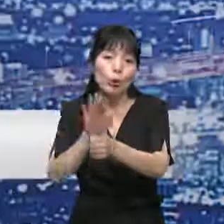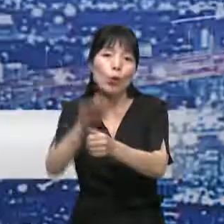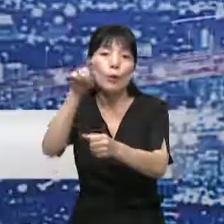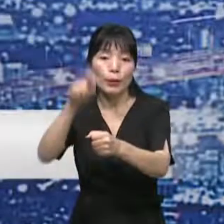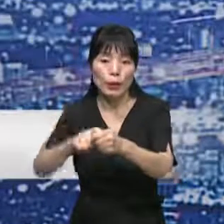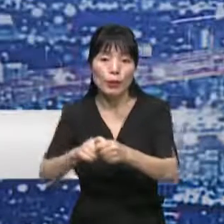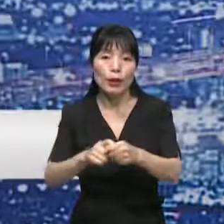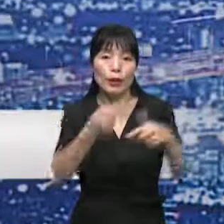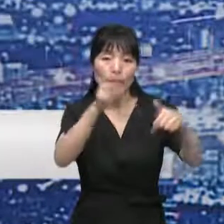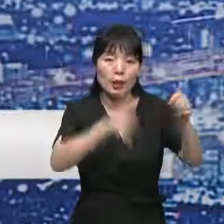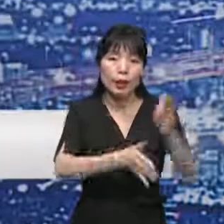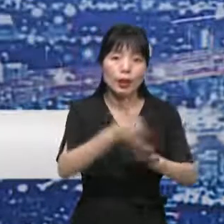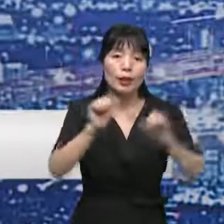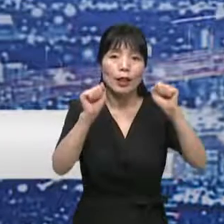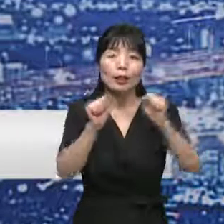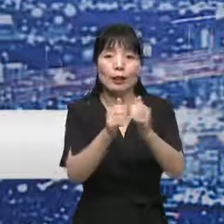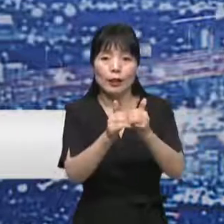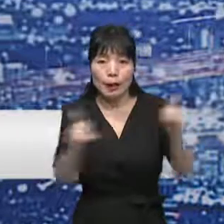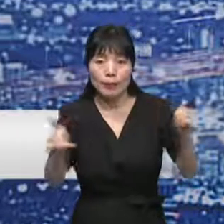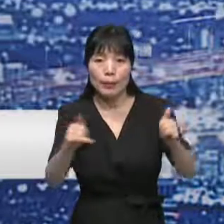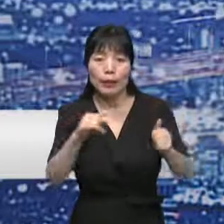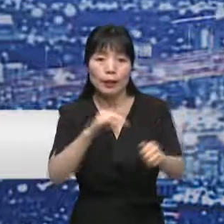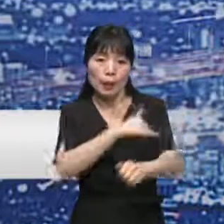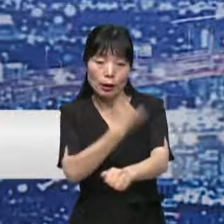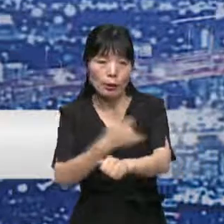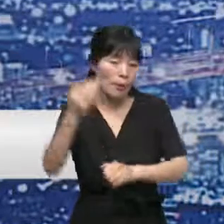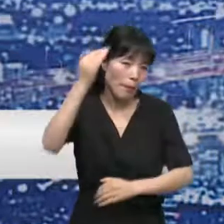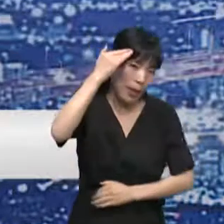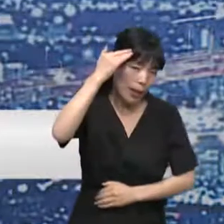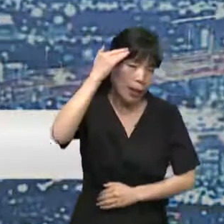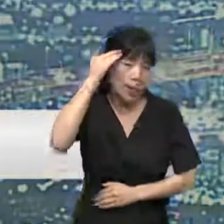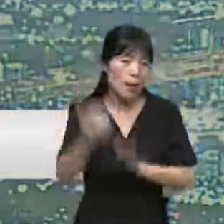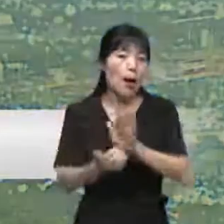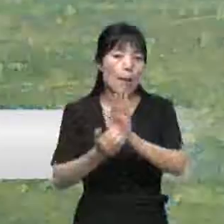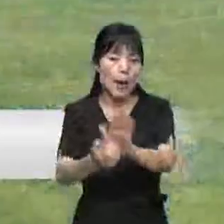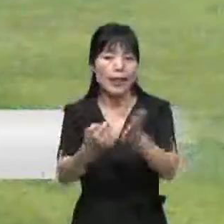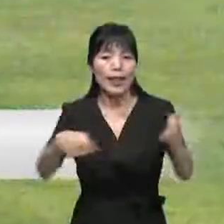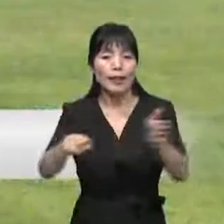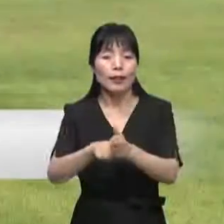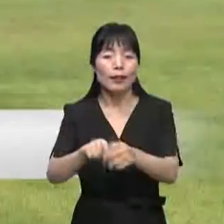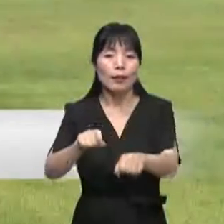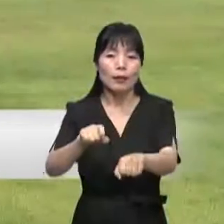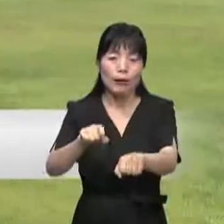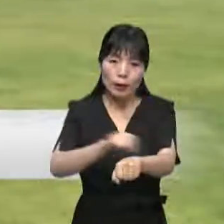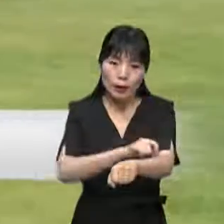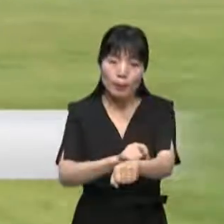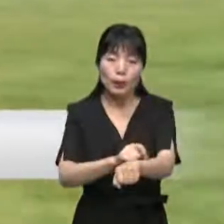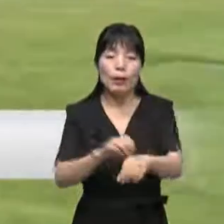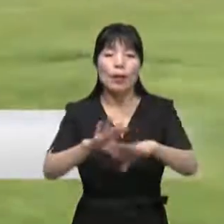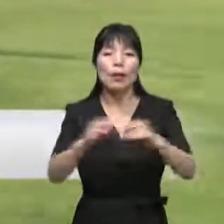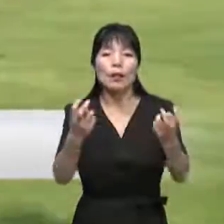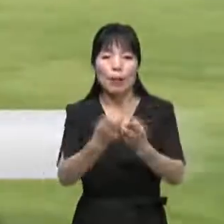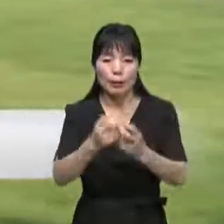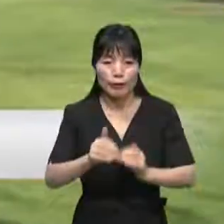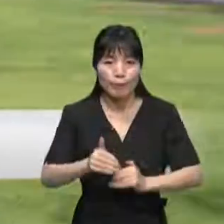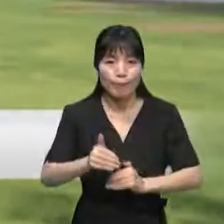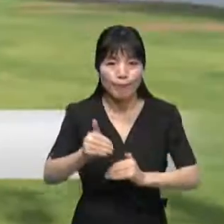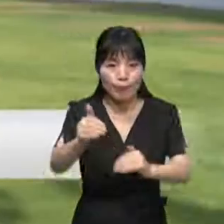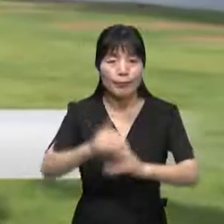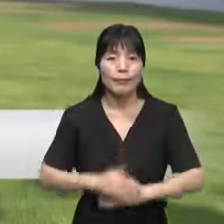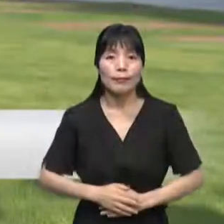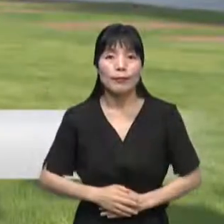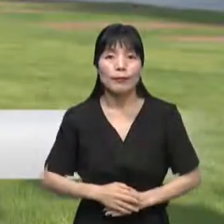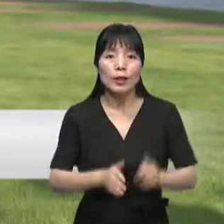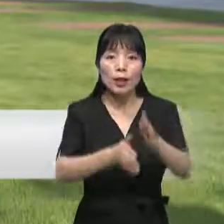인천시가 체육인 에 대한 인권 침해와 가옥 행위를 방지하기 위한 특별 대책을 추진해 나가기로 했습니다 쉬는